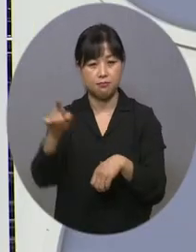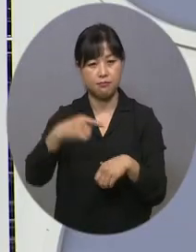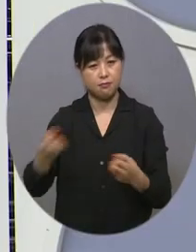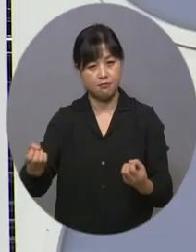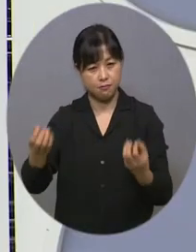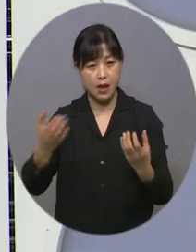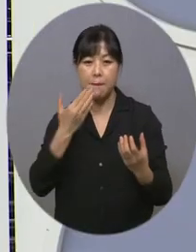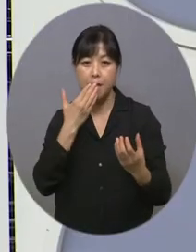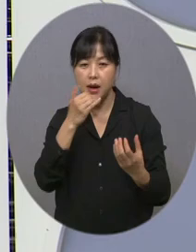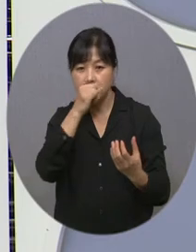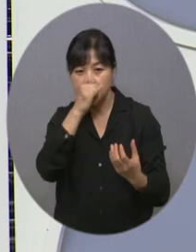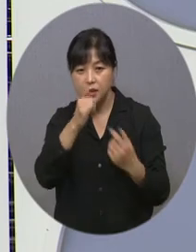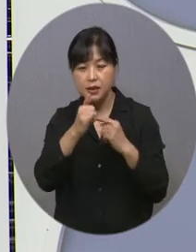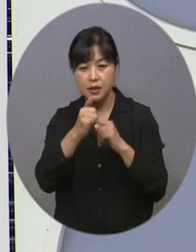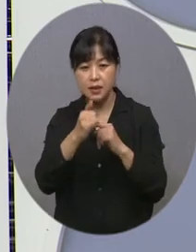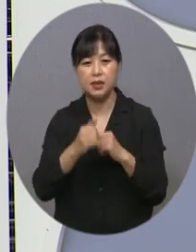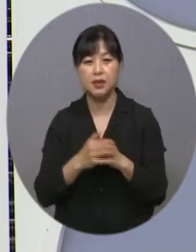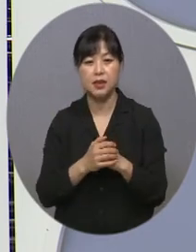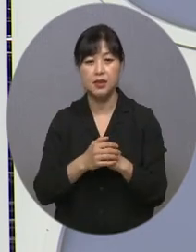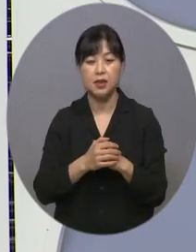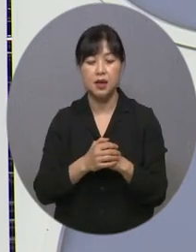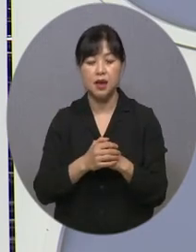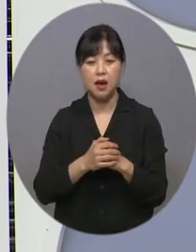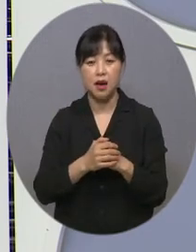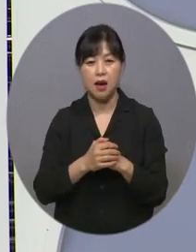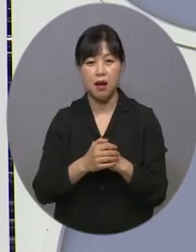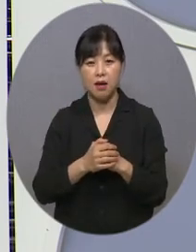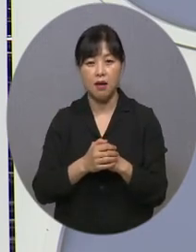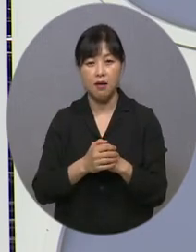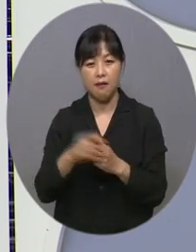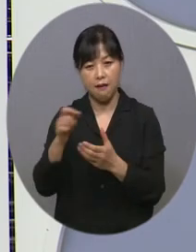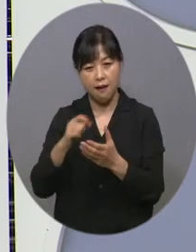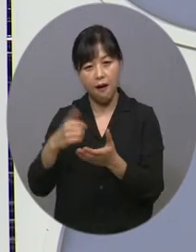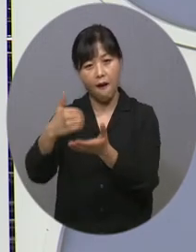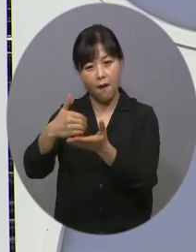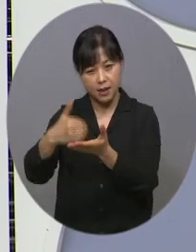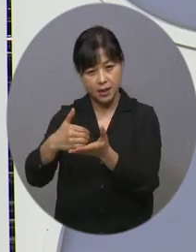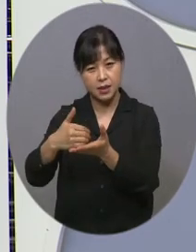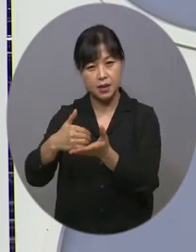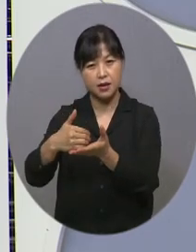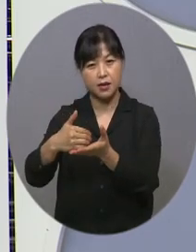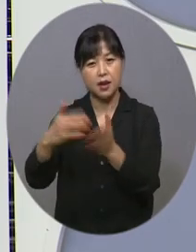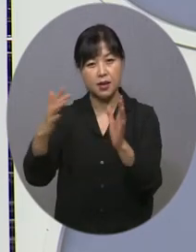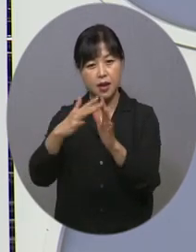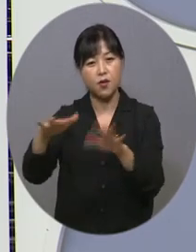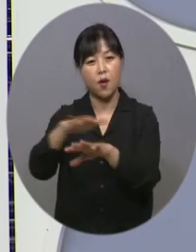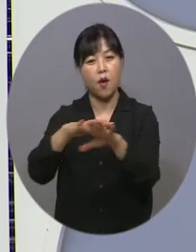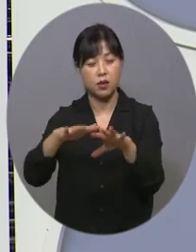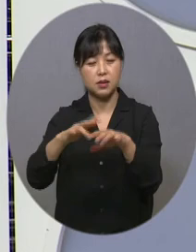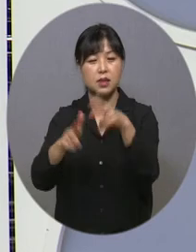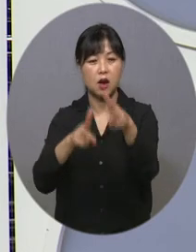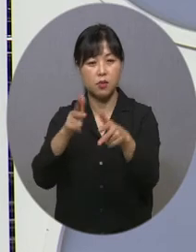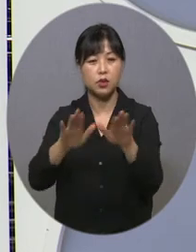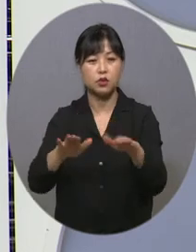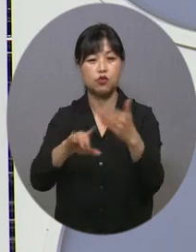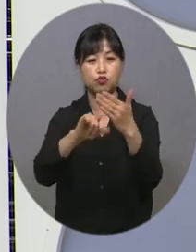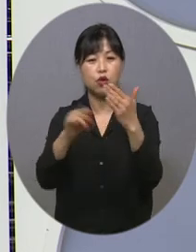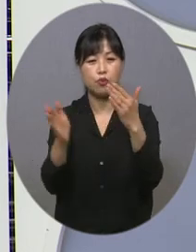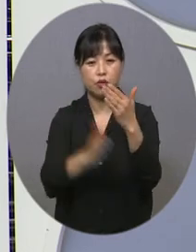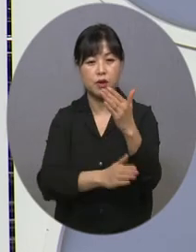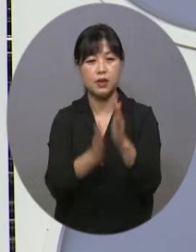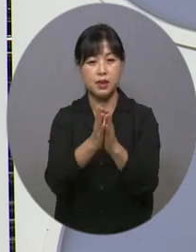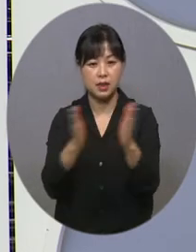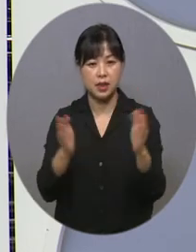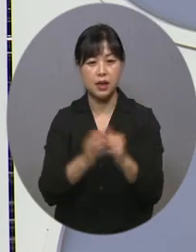있는 그런 통신원 네트워크 사업을 이제 바로 이제 이달 9월부터 이제 처음 시작을 했습니다. 그래서 현재